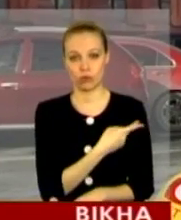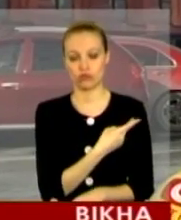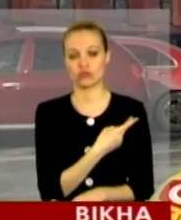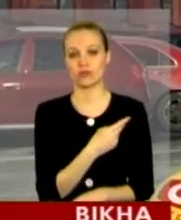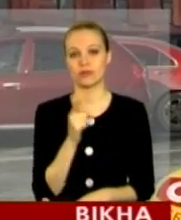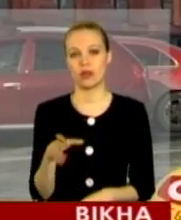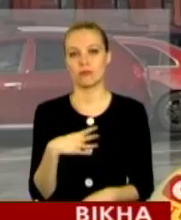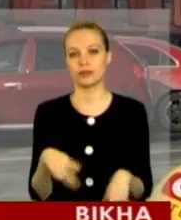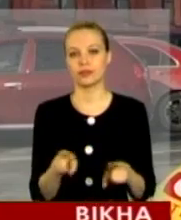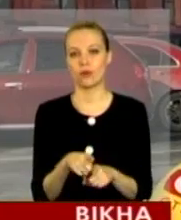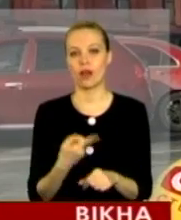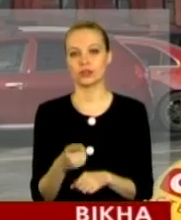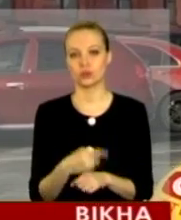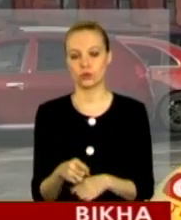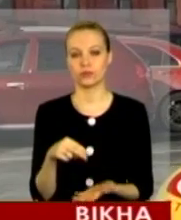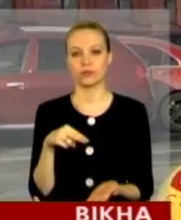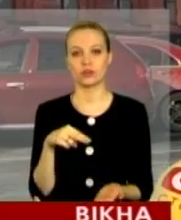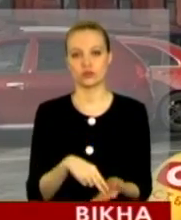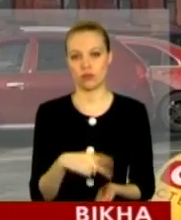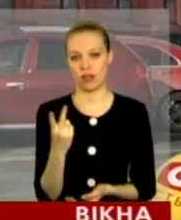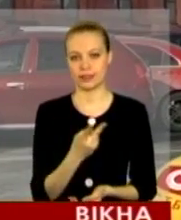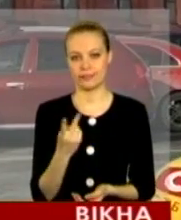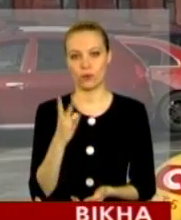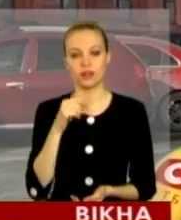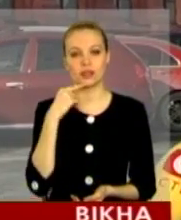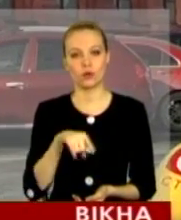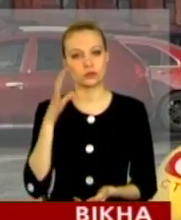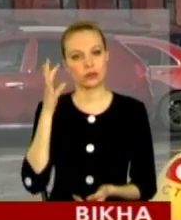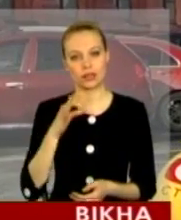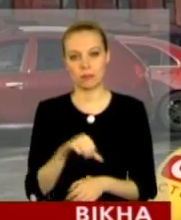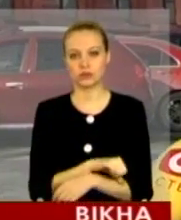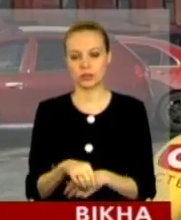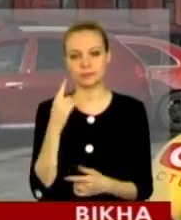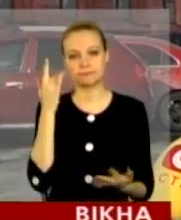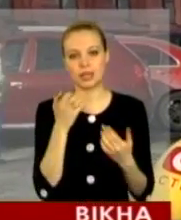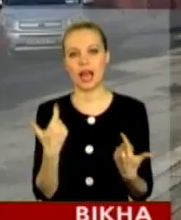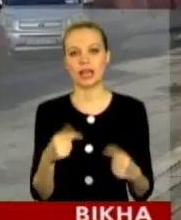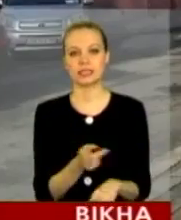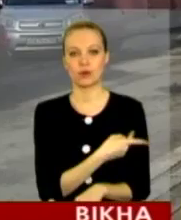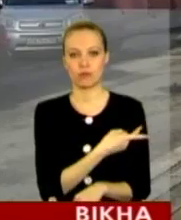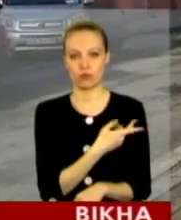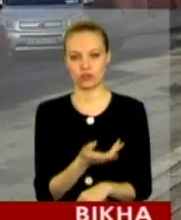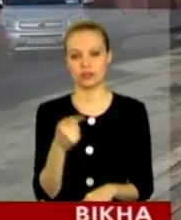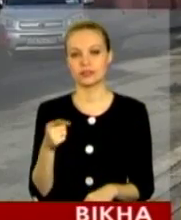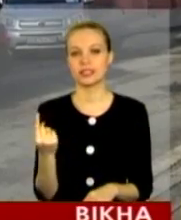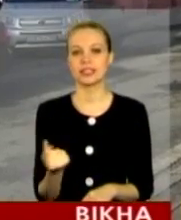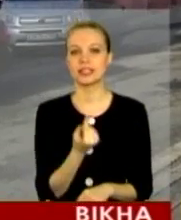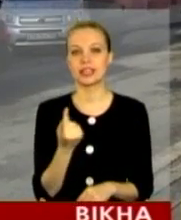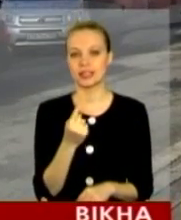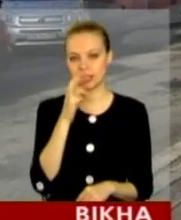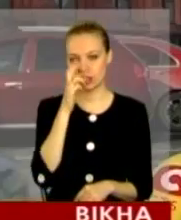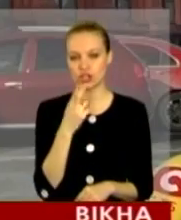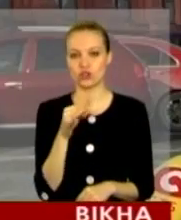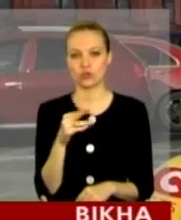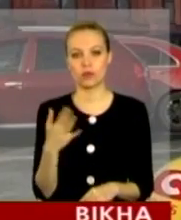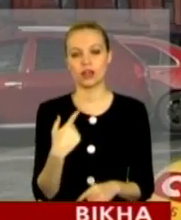там був такий анекдот. Стоять двоє на русско-германській границі і думають, а де ж Польща? Пономарьов – єдиний депутат Держдуми,